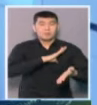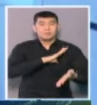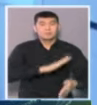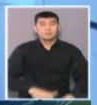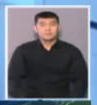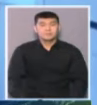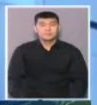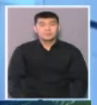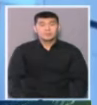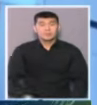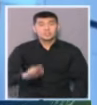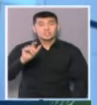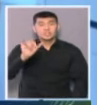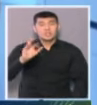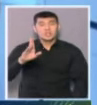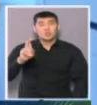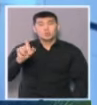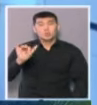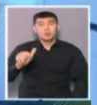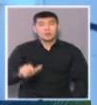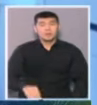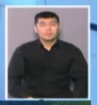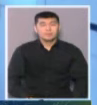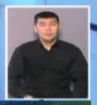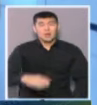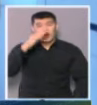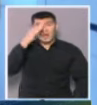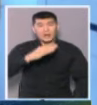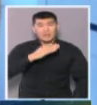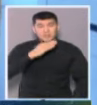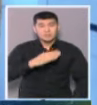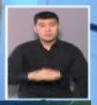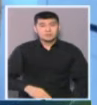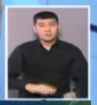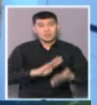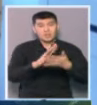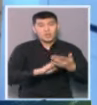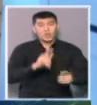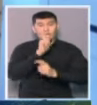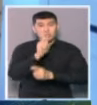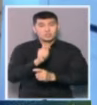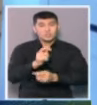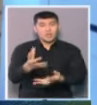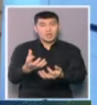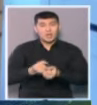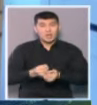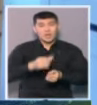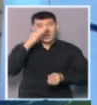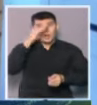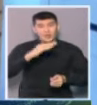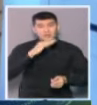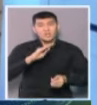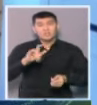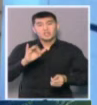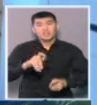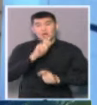жаңағы Жанар Көшербаева Жанар әкесінің атына сыйға тартқан, одан әкесі